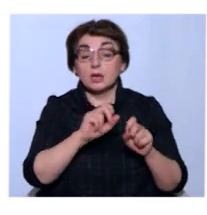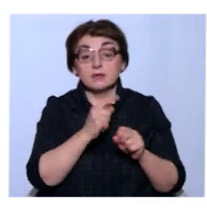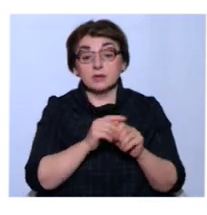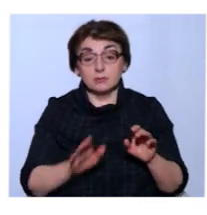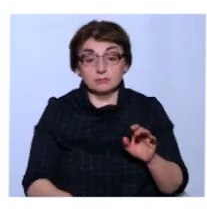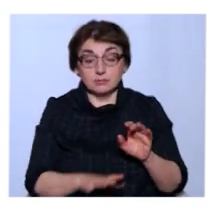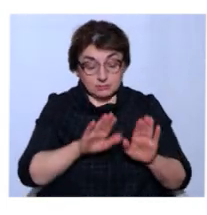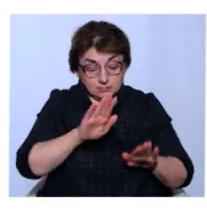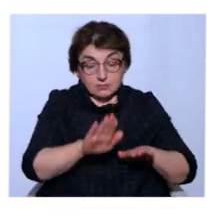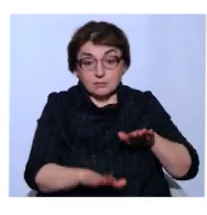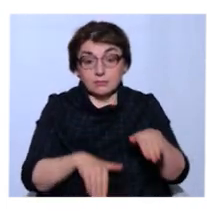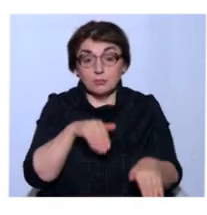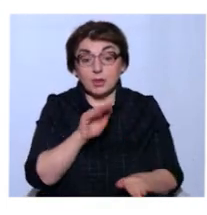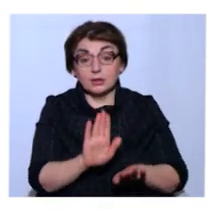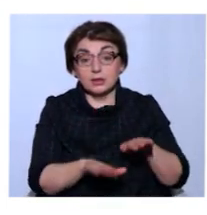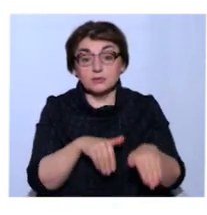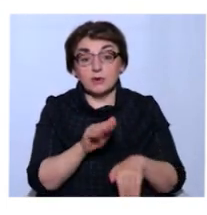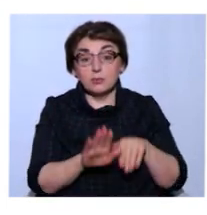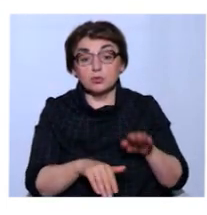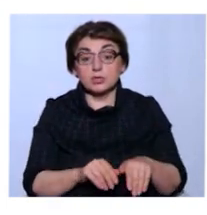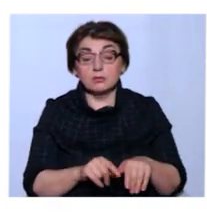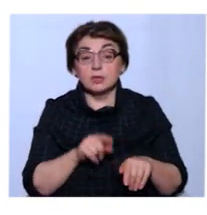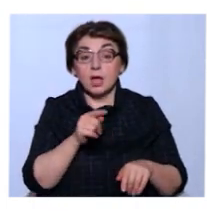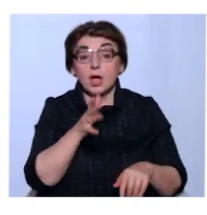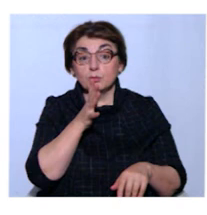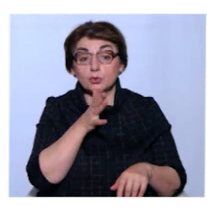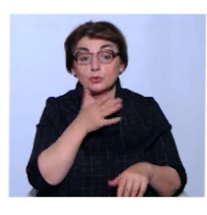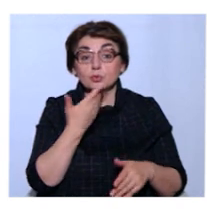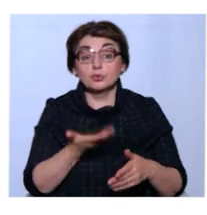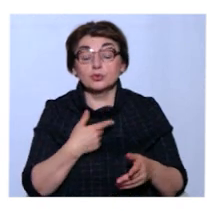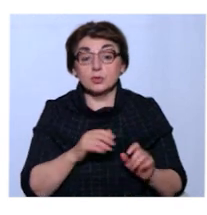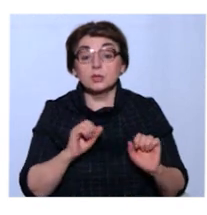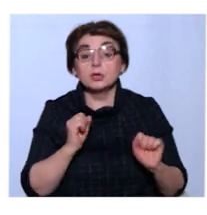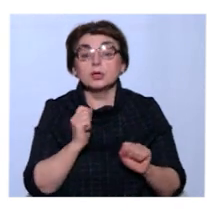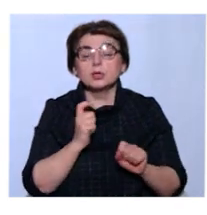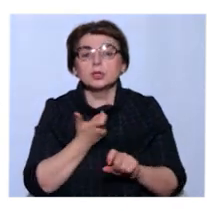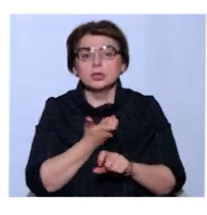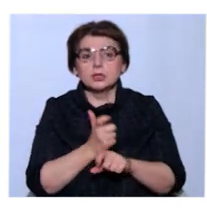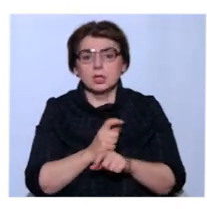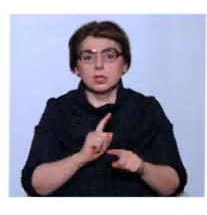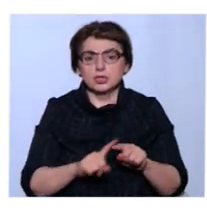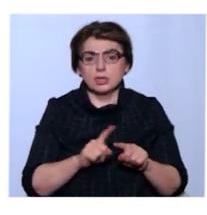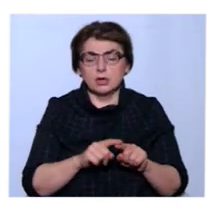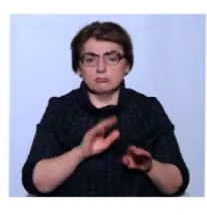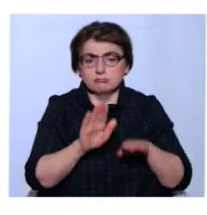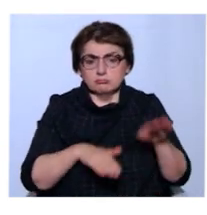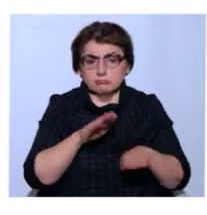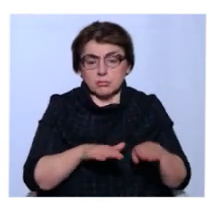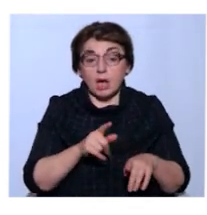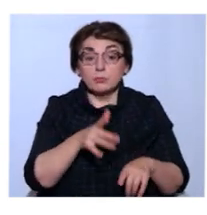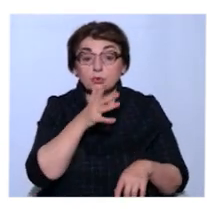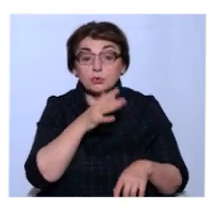პედლებს და ვამოძრავებთ პედლებს. ამ დროს თუ ჩვენ სწრაფად მივდივართ, მეტ ძალას ვიყენებთ